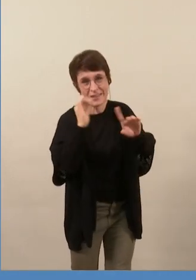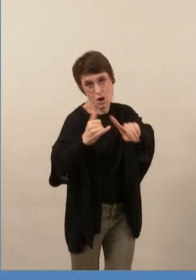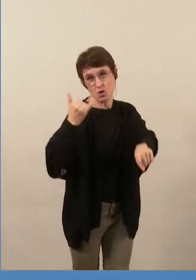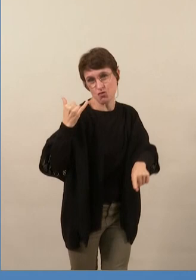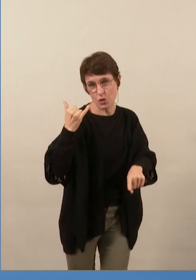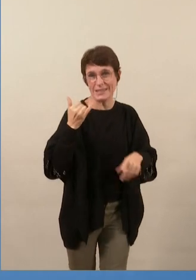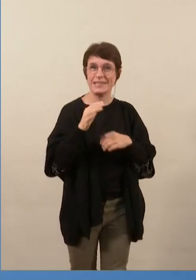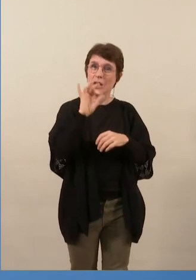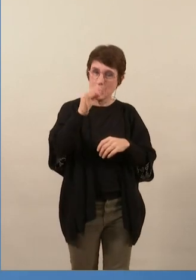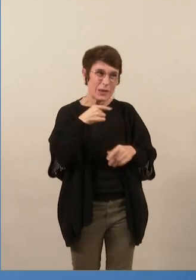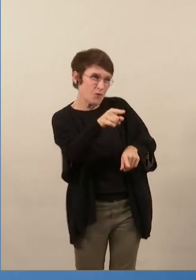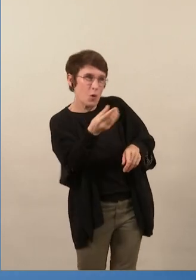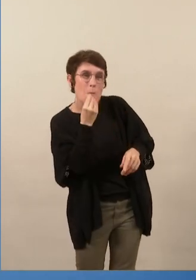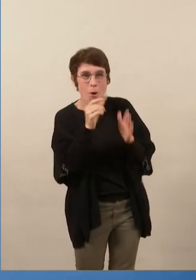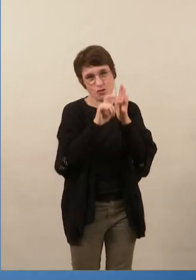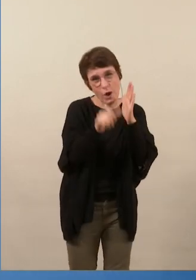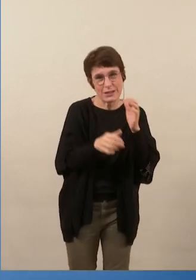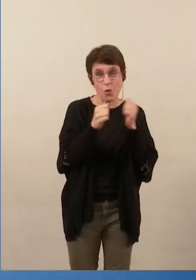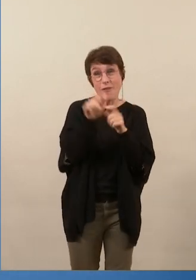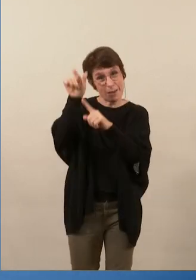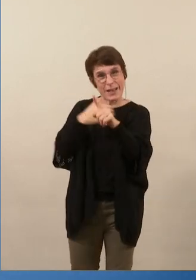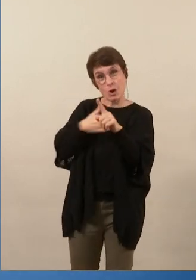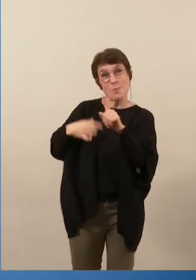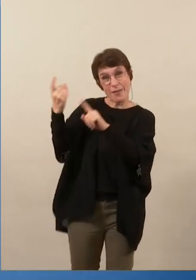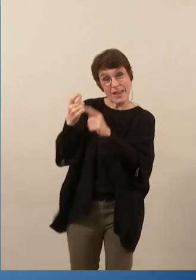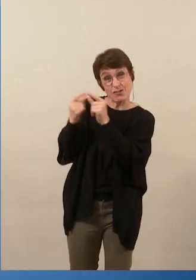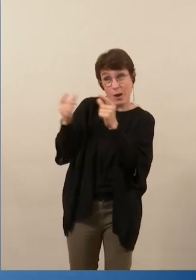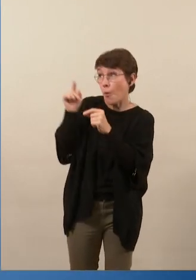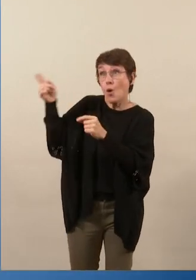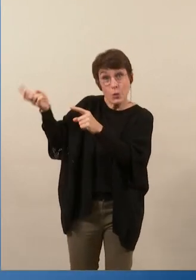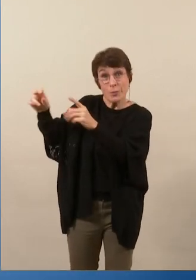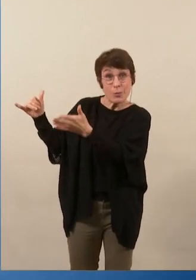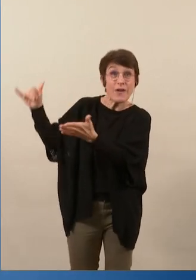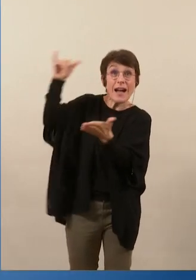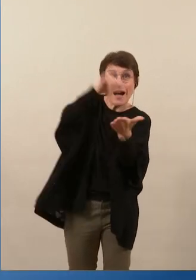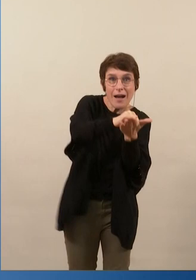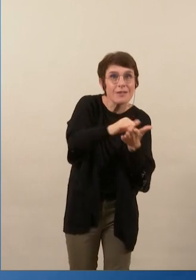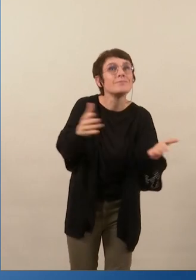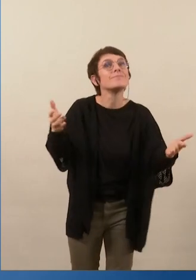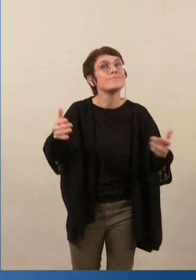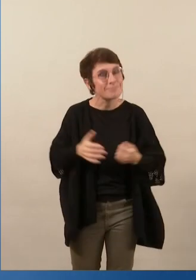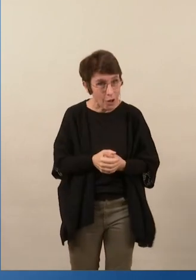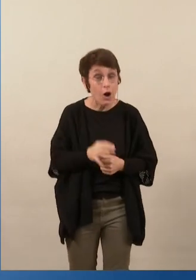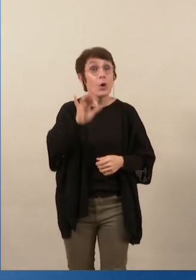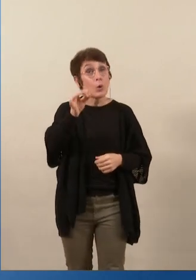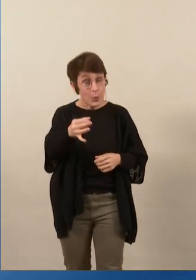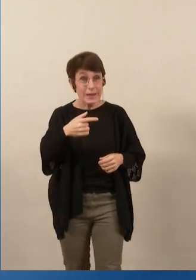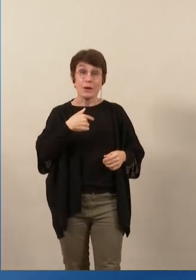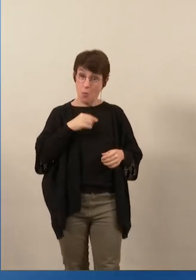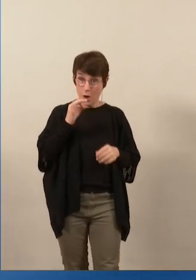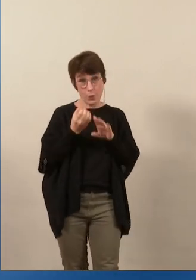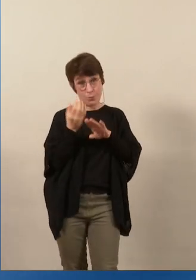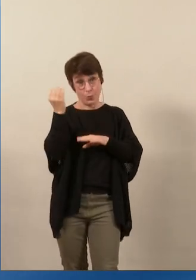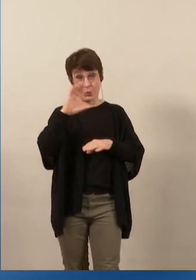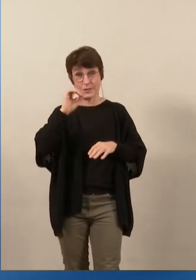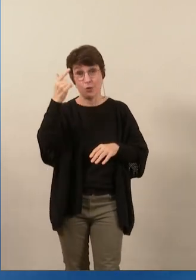de Tsukuba au Japon qui est venu également en avionin donc non seulement j'ai mets des gâs à effet de serre quand je me déplace à l'étranger ce que je fais